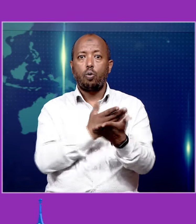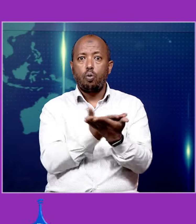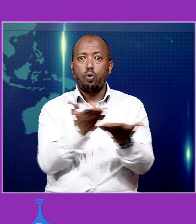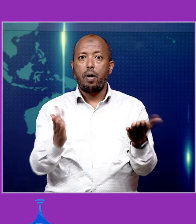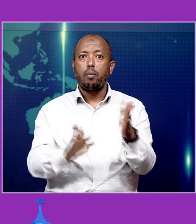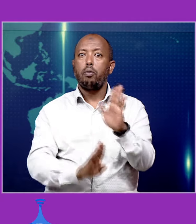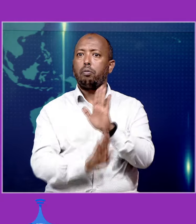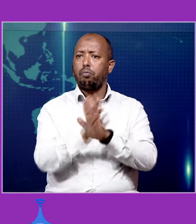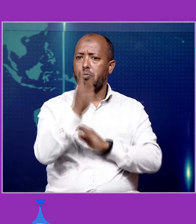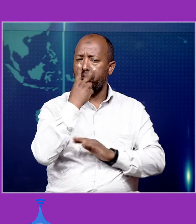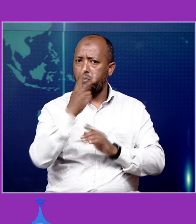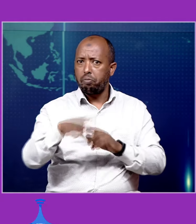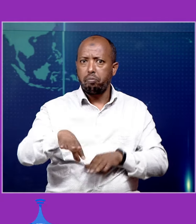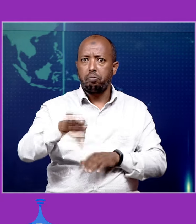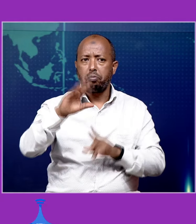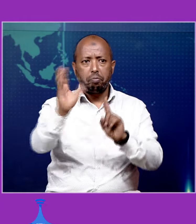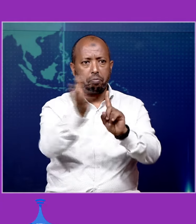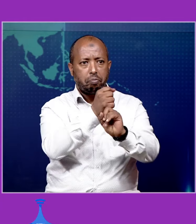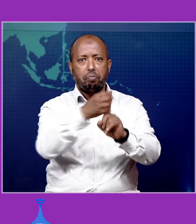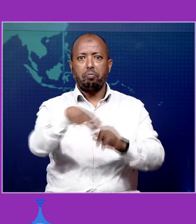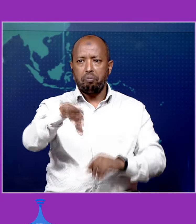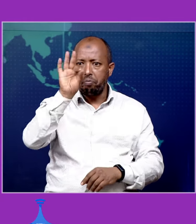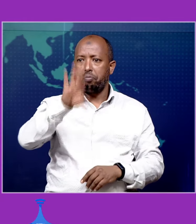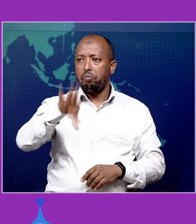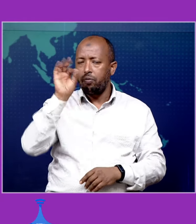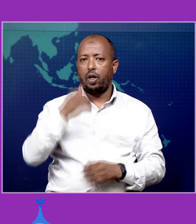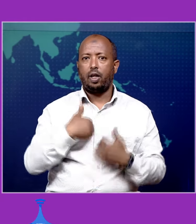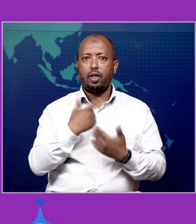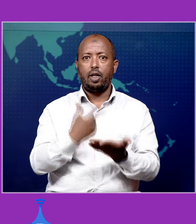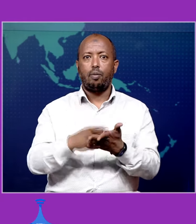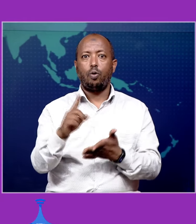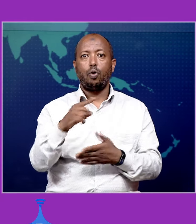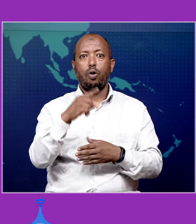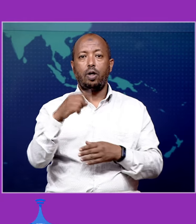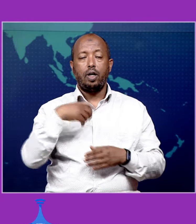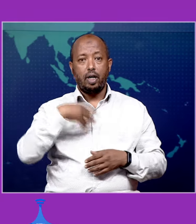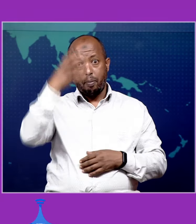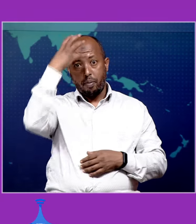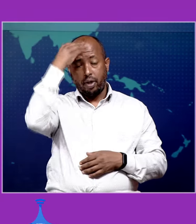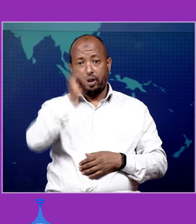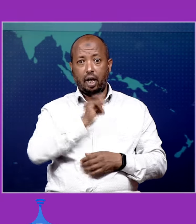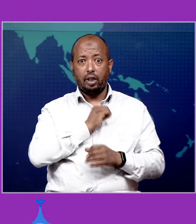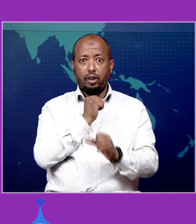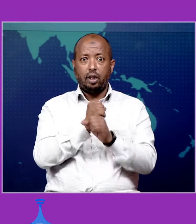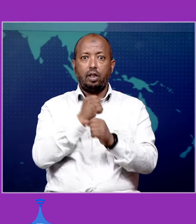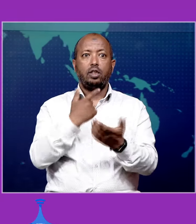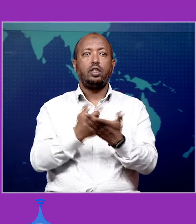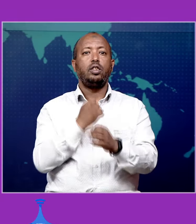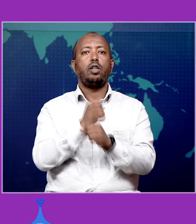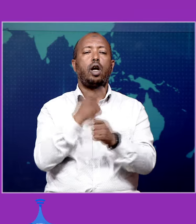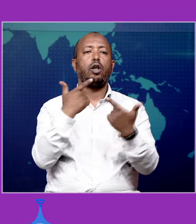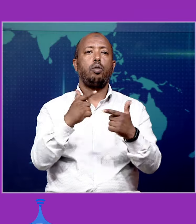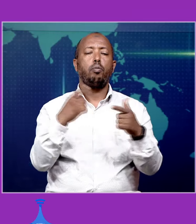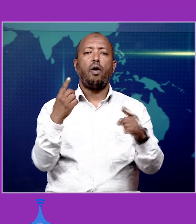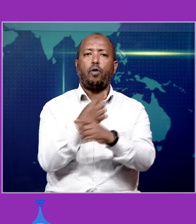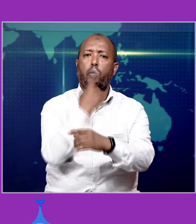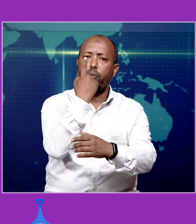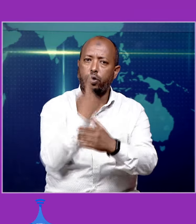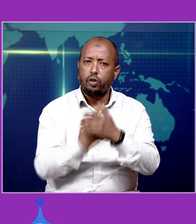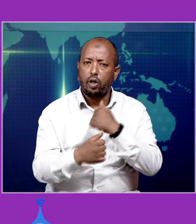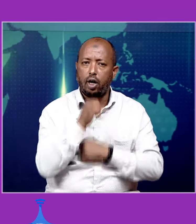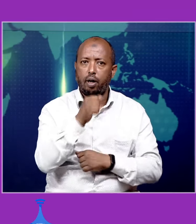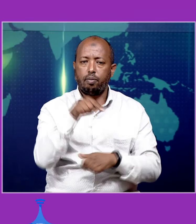ياسا يونو يالوتنا يهي سيهون اند منغست ياسك أمتنا وقت أجازم بلو سراد المفتر بچا سايهون